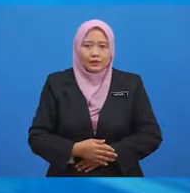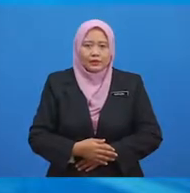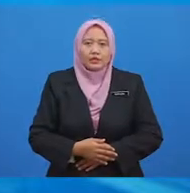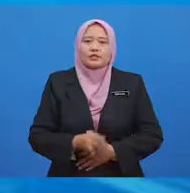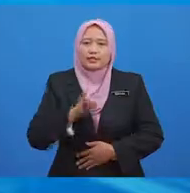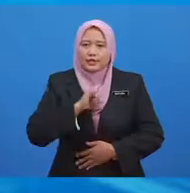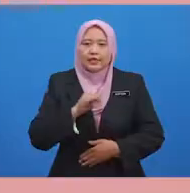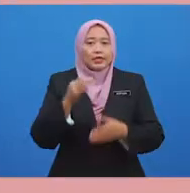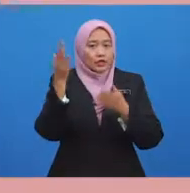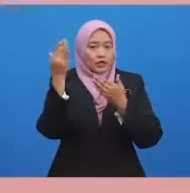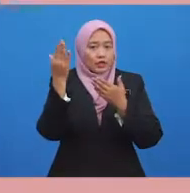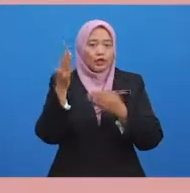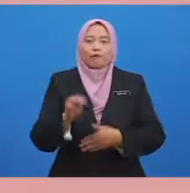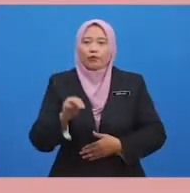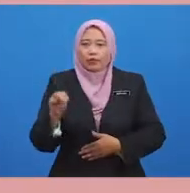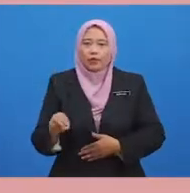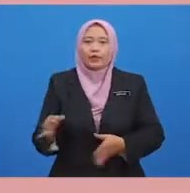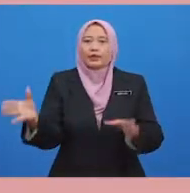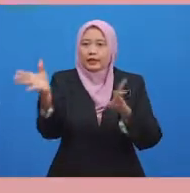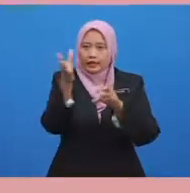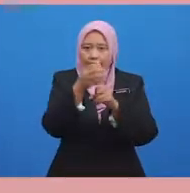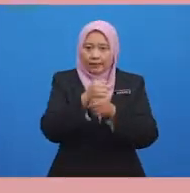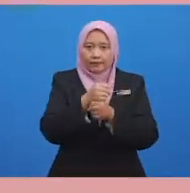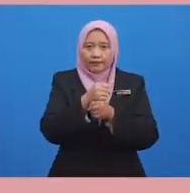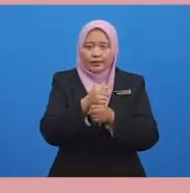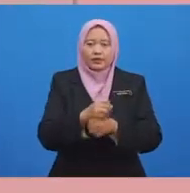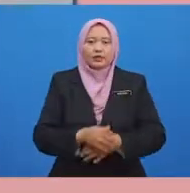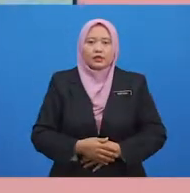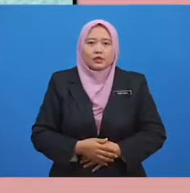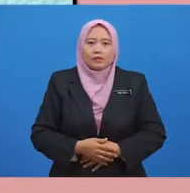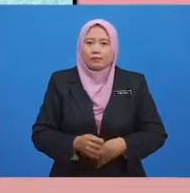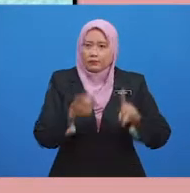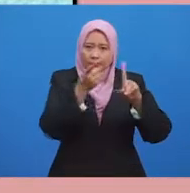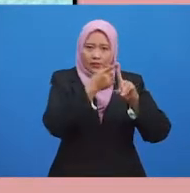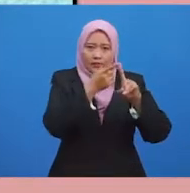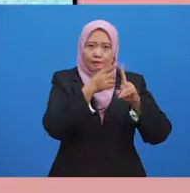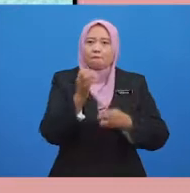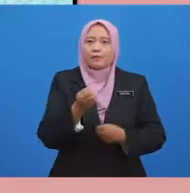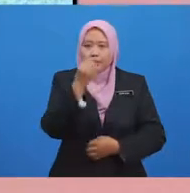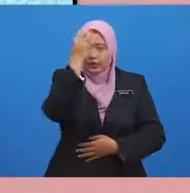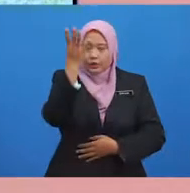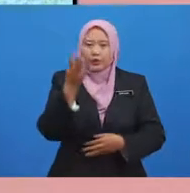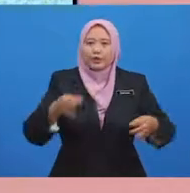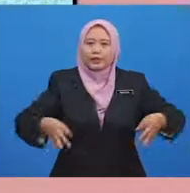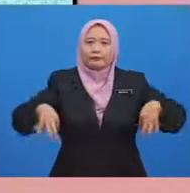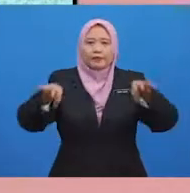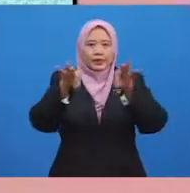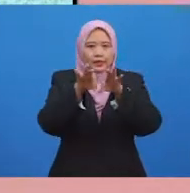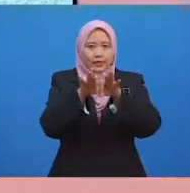Cikgu harap di akhir pembelajaran, murid akan dapat menyatakan